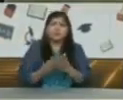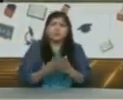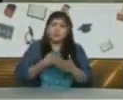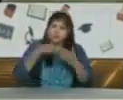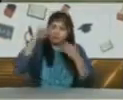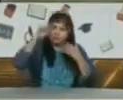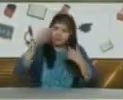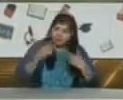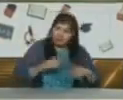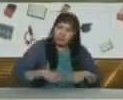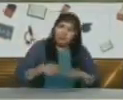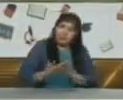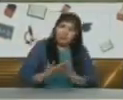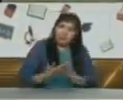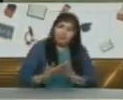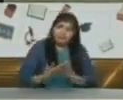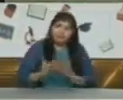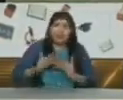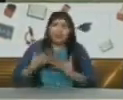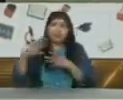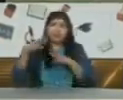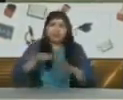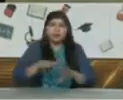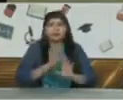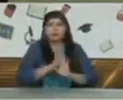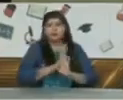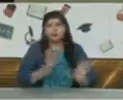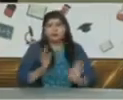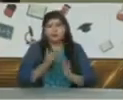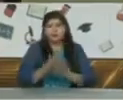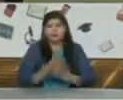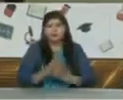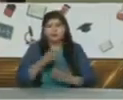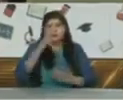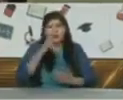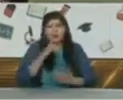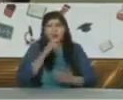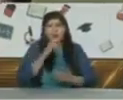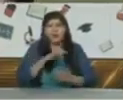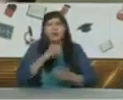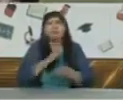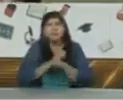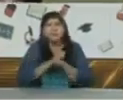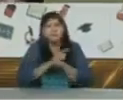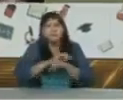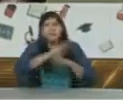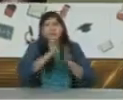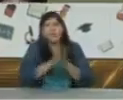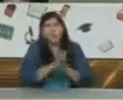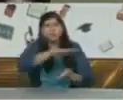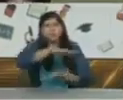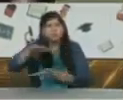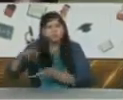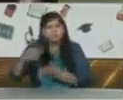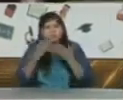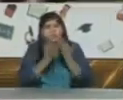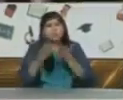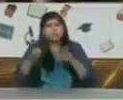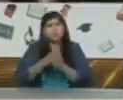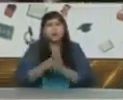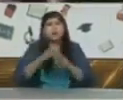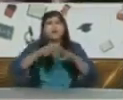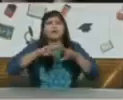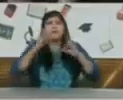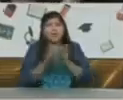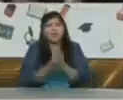हमें दबाव नहीं बनाना चाहिए। चाहे टीचर हो, स्टूडेंट हो, परिवारजन